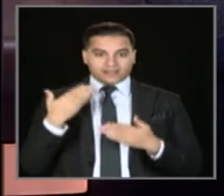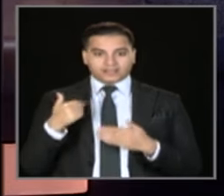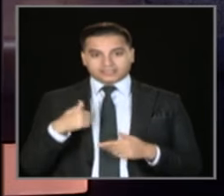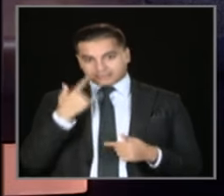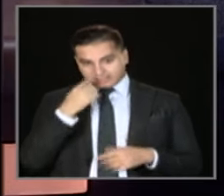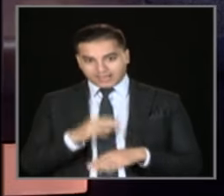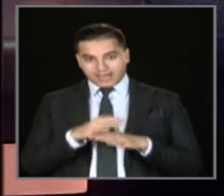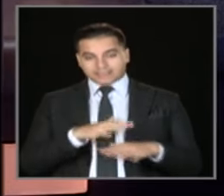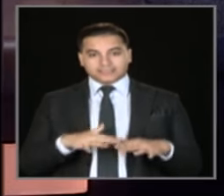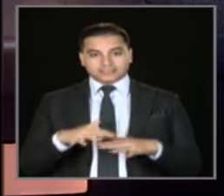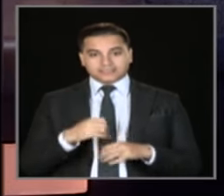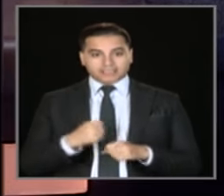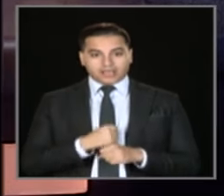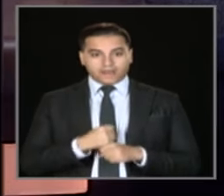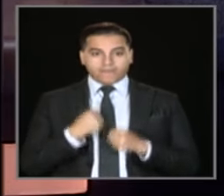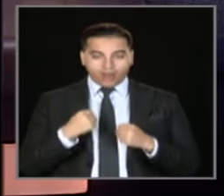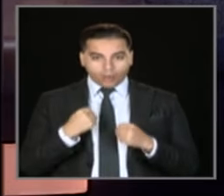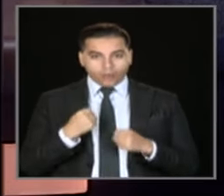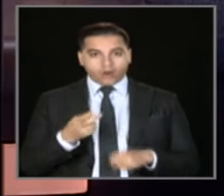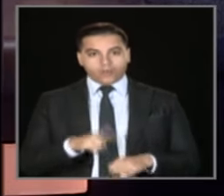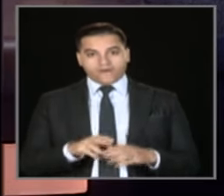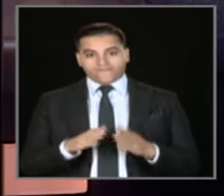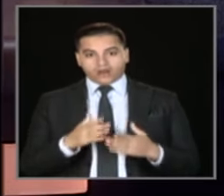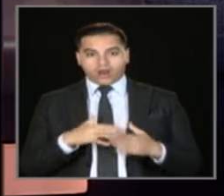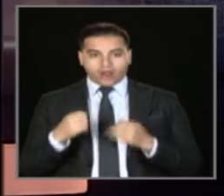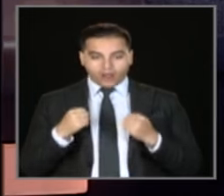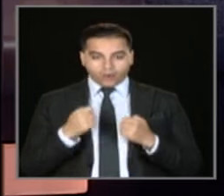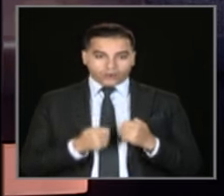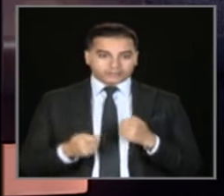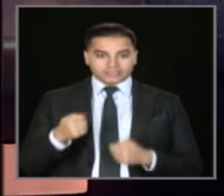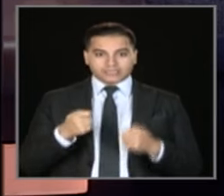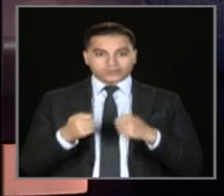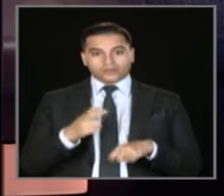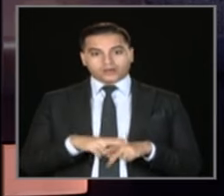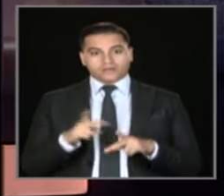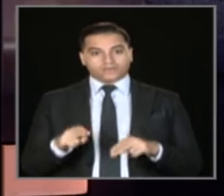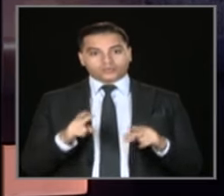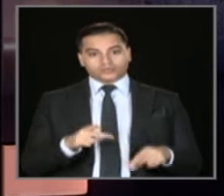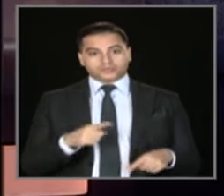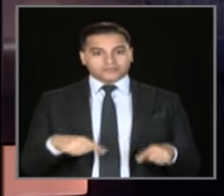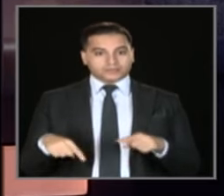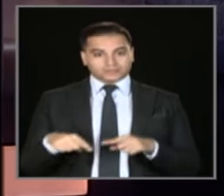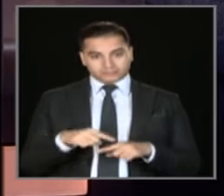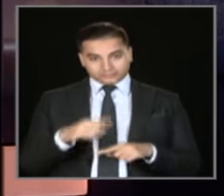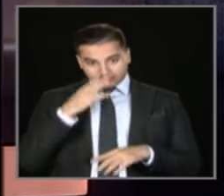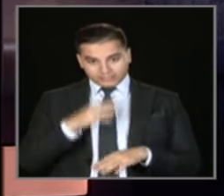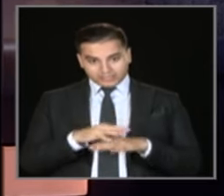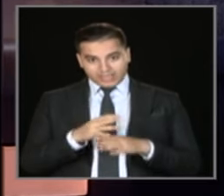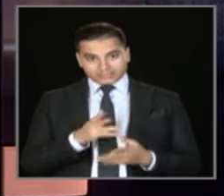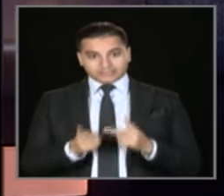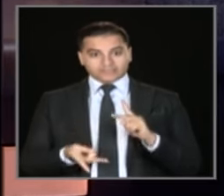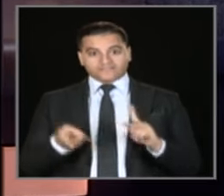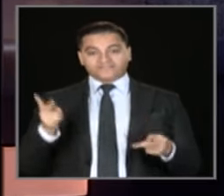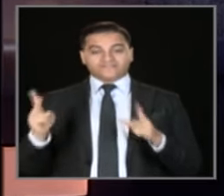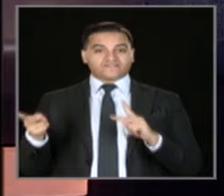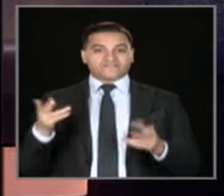مستوياتها بتبقى اقوى، الفرق بتبقى اقوى مع الوقت، يعني من الموسم الاول لدلوقتي بالتالي الناس كمان مستوياتها فرقت،